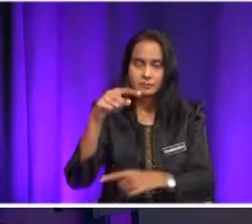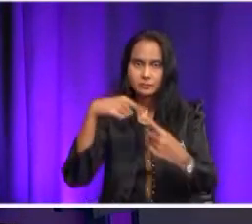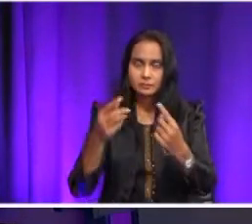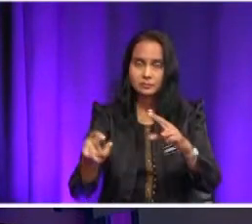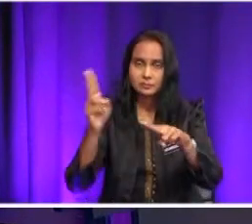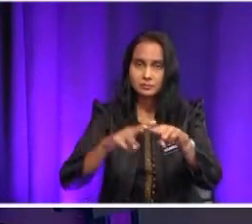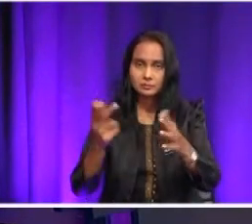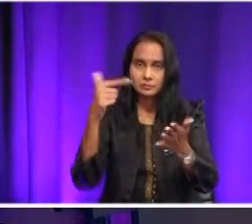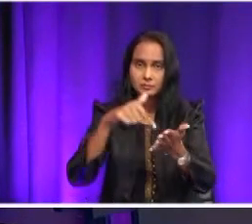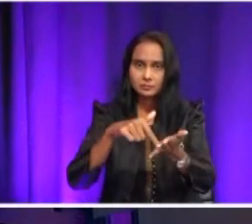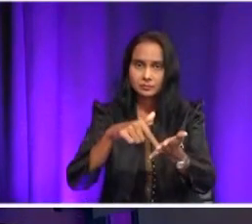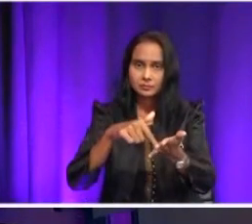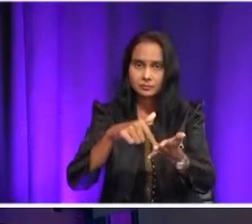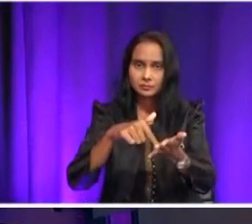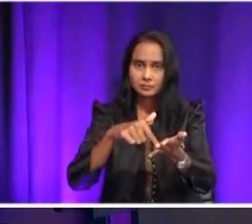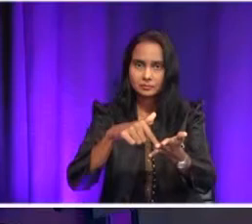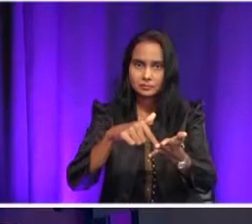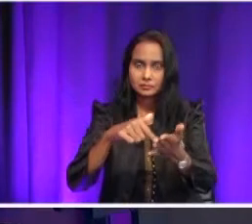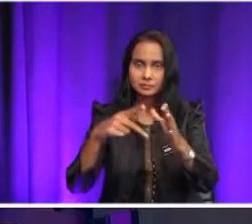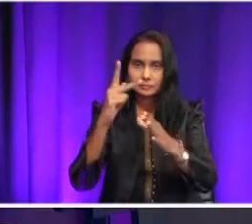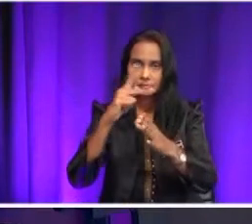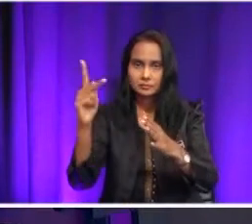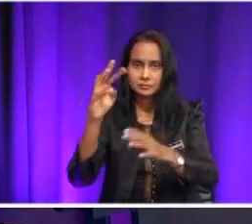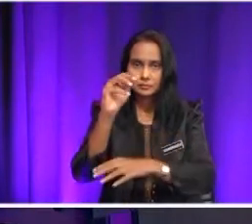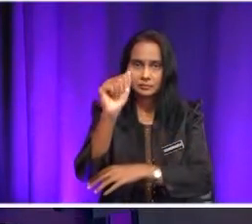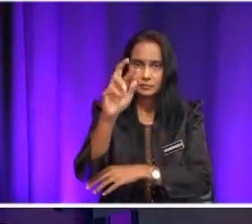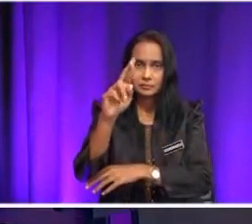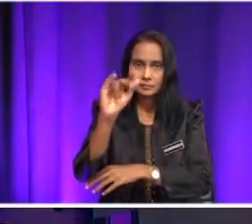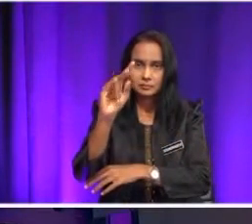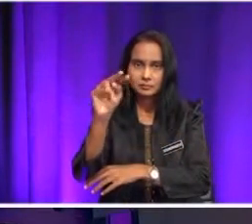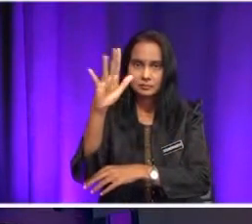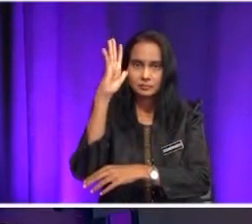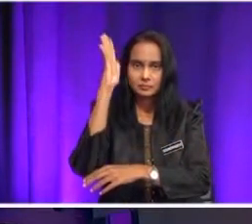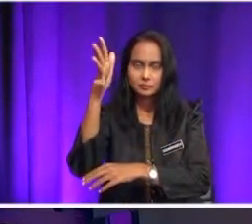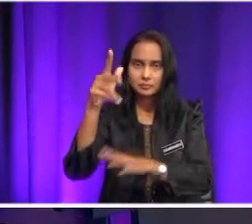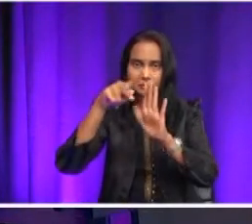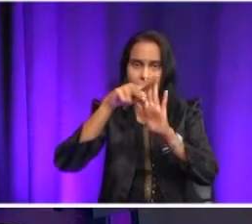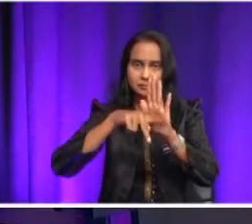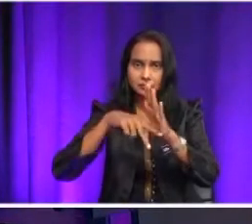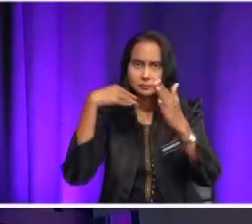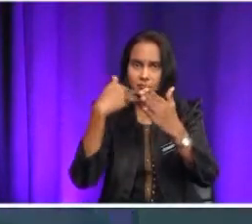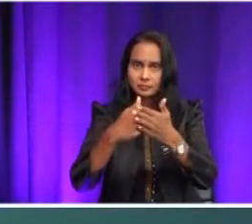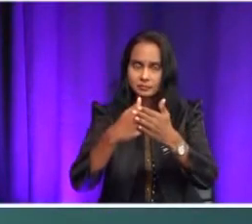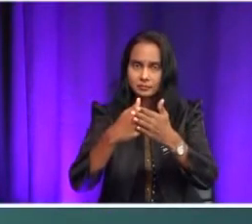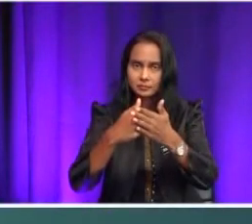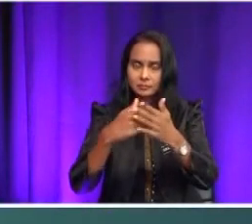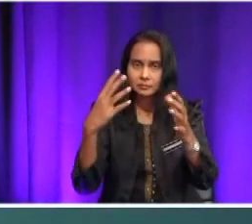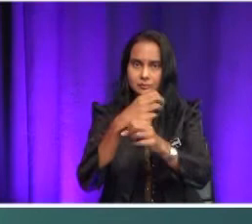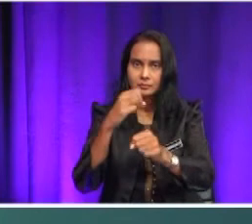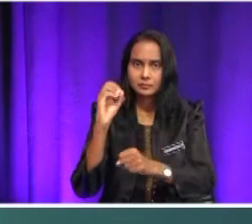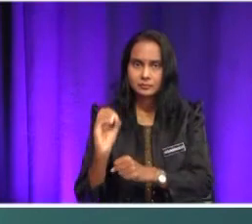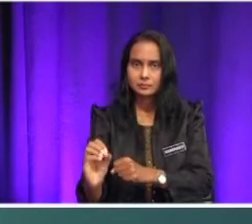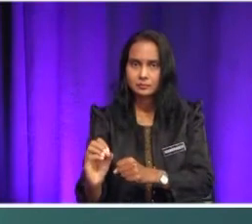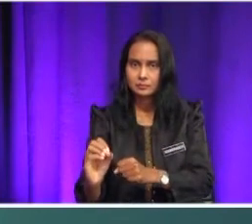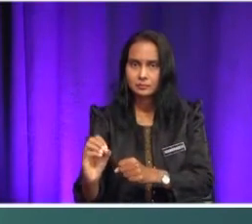lagi keluaran majenengan kita akan berkurang sehingga mencapai Syifa pada buruh yang